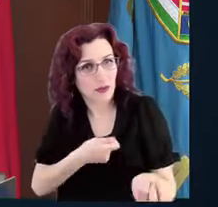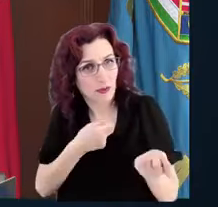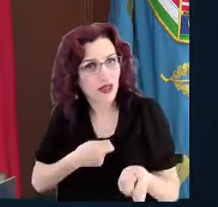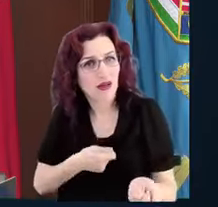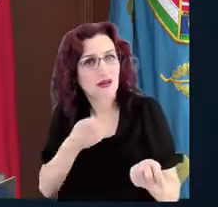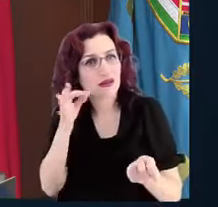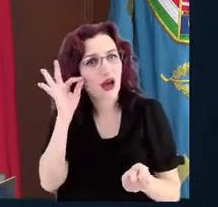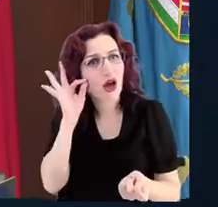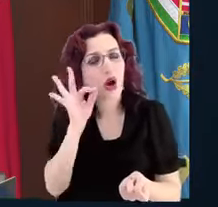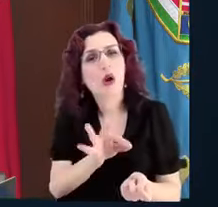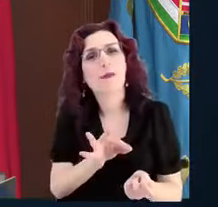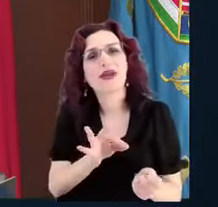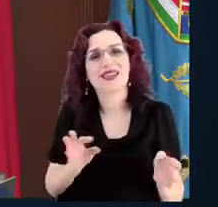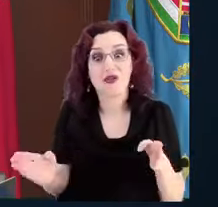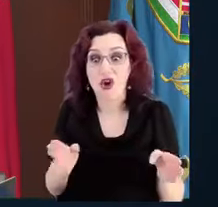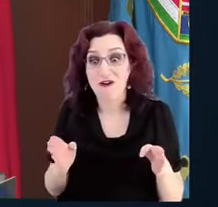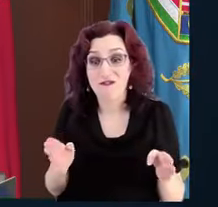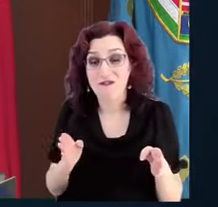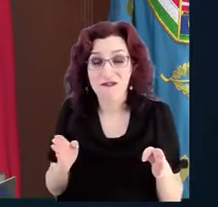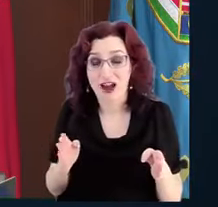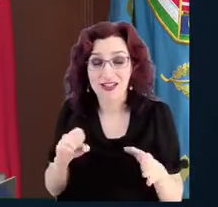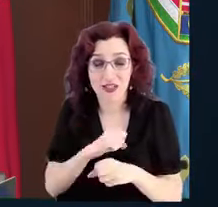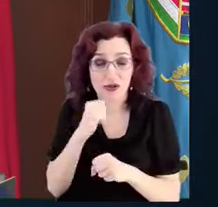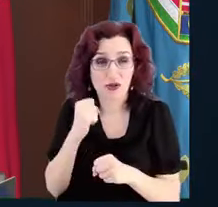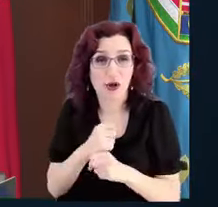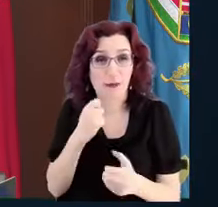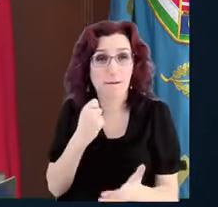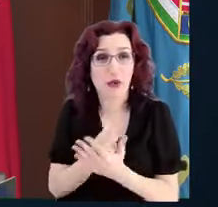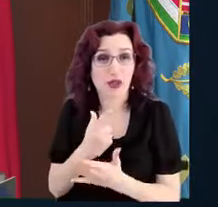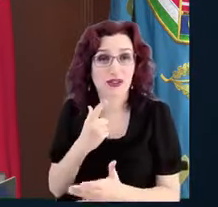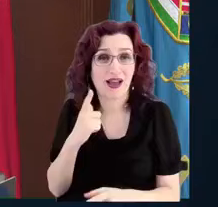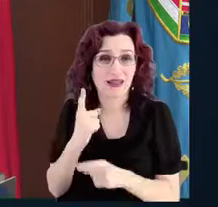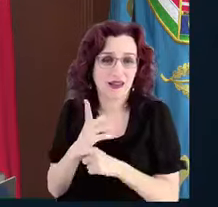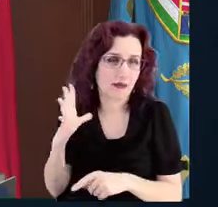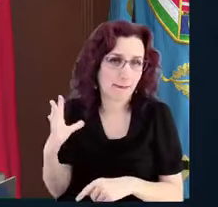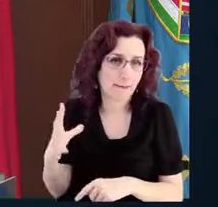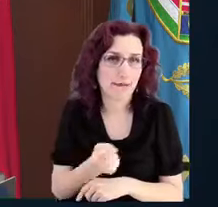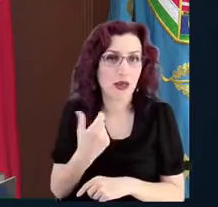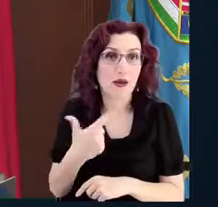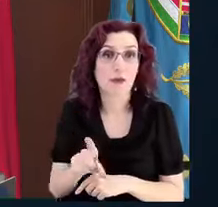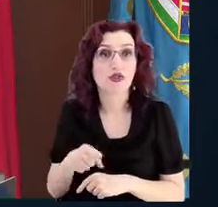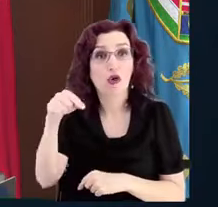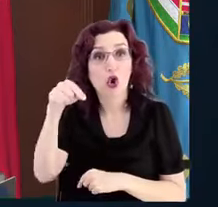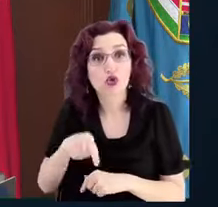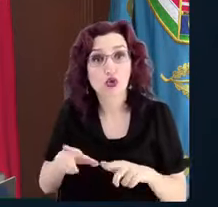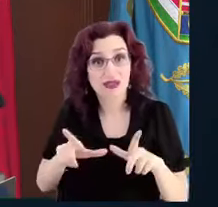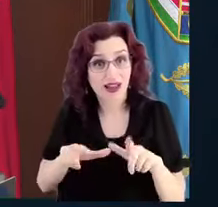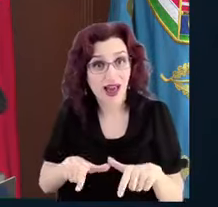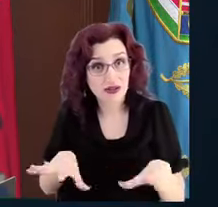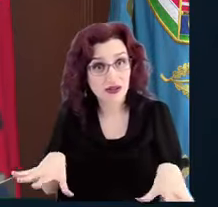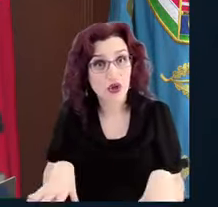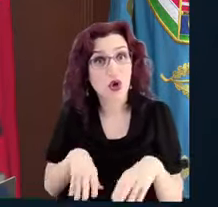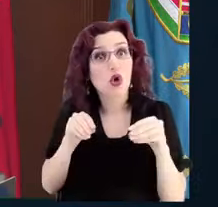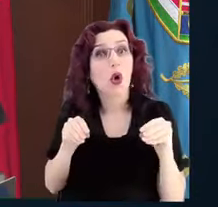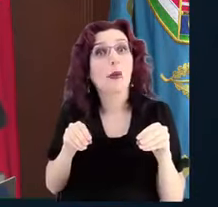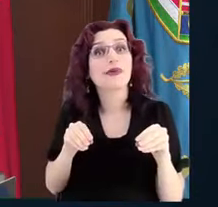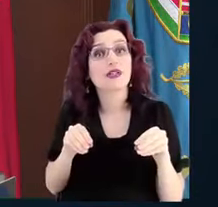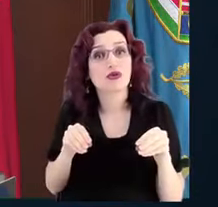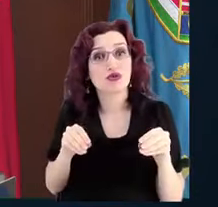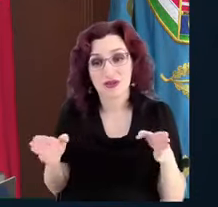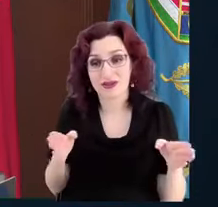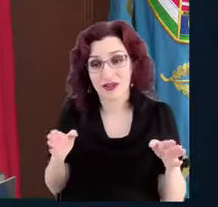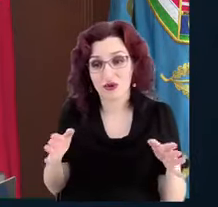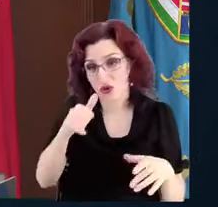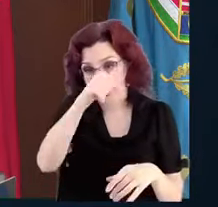paese per esserci in questo momento nel sud del lazio dove parte la stagione balneare per provare a raccontare alle lavoratrici